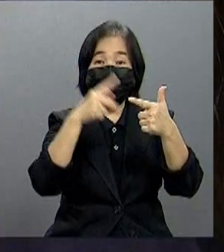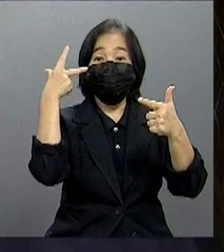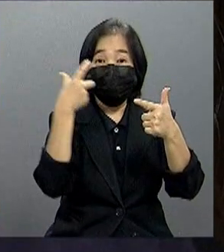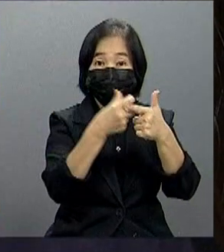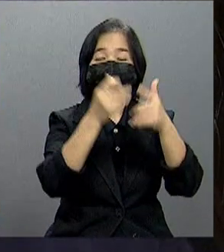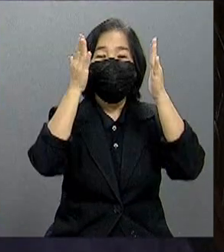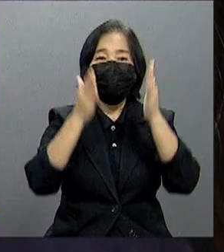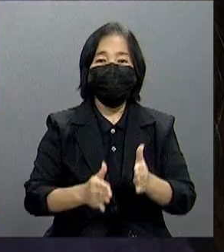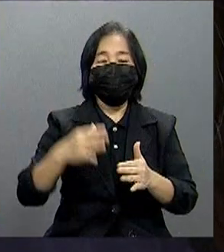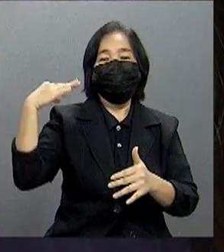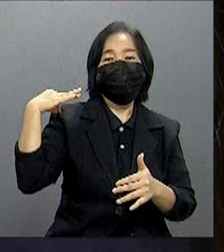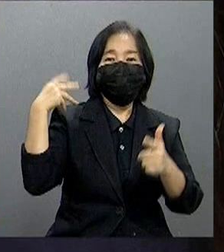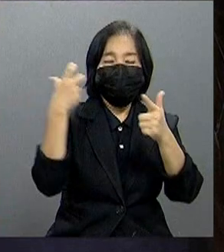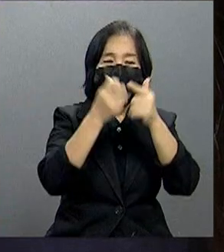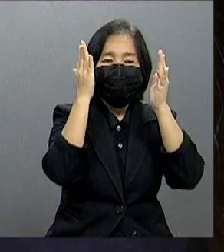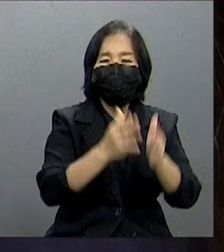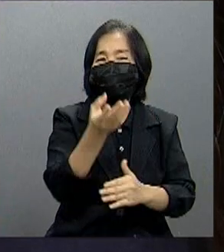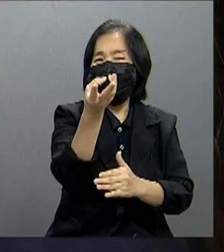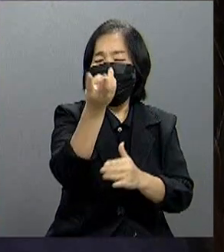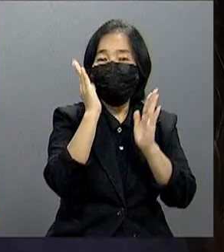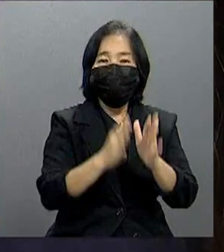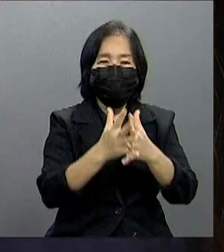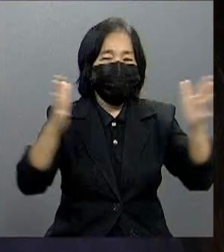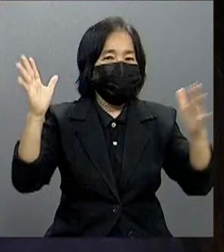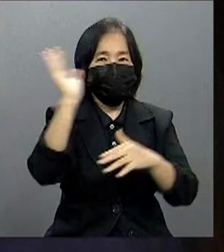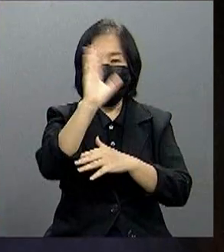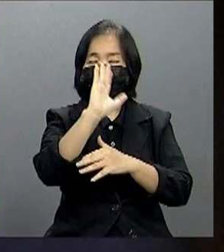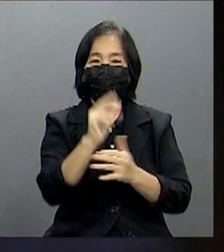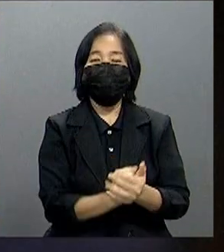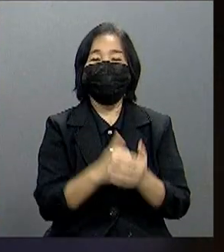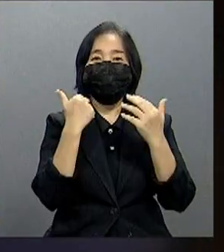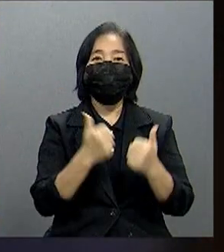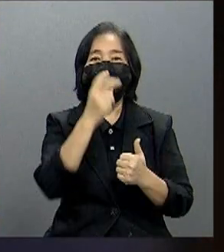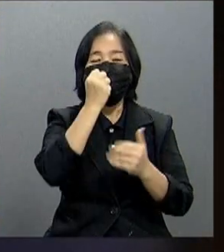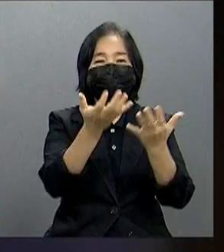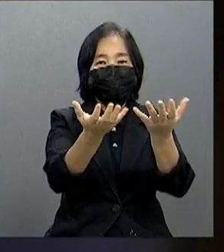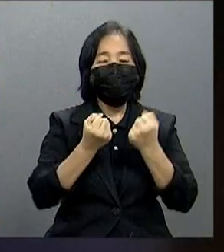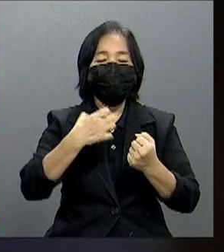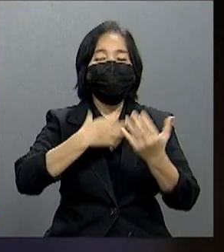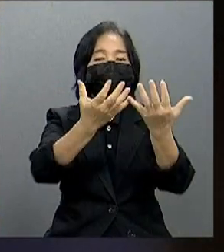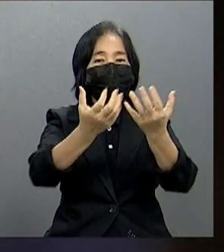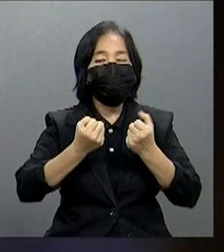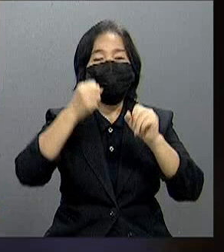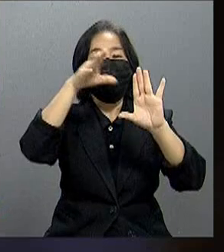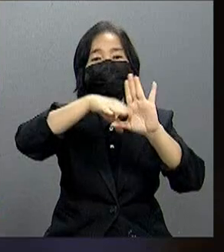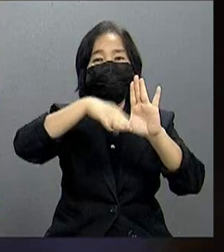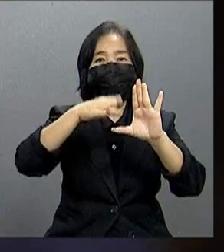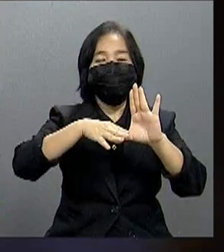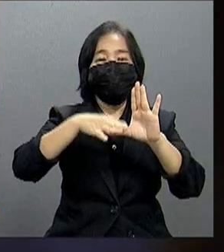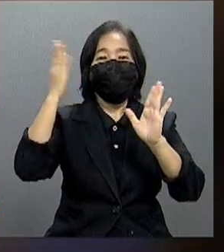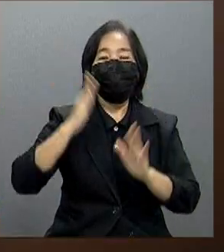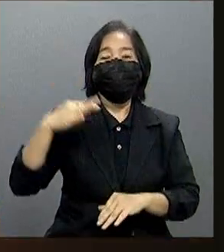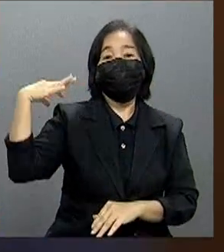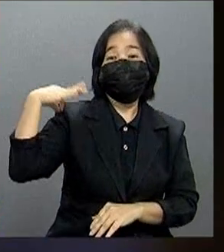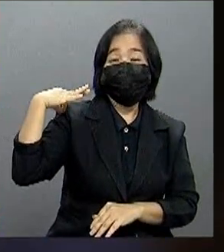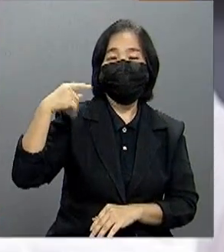ใกล้ชิดนะฮะดังนั้นช่วงระยะแรกเนี่ยเราจะรับอาสาสมัครนะครับผู้ที่ไม่เคยได้รับวั